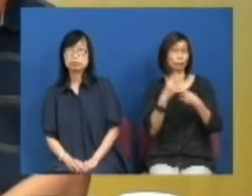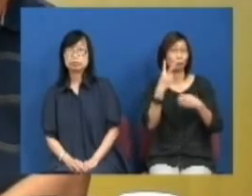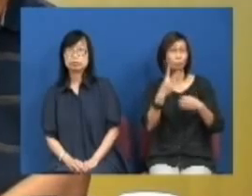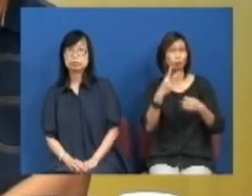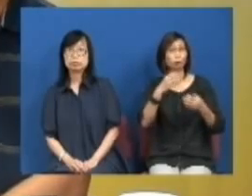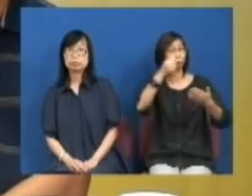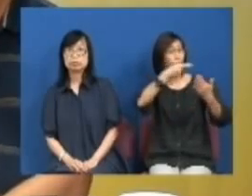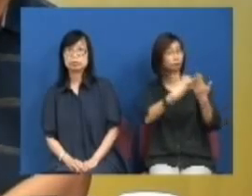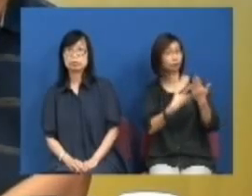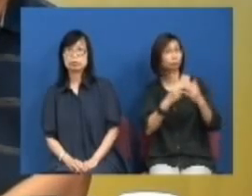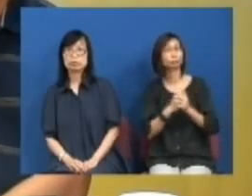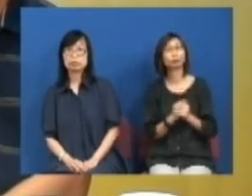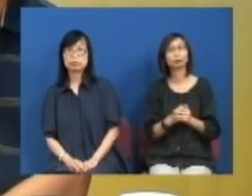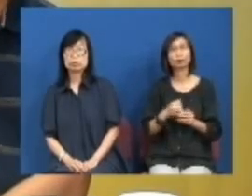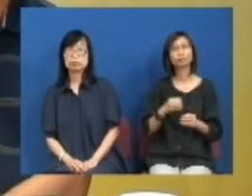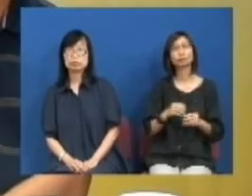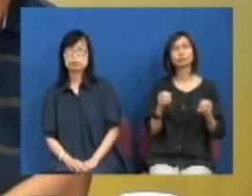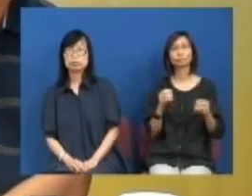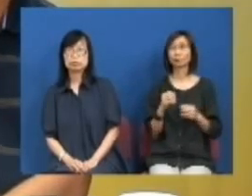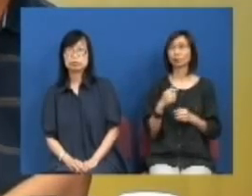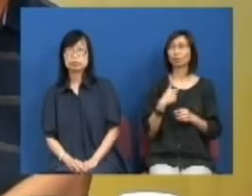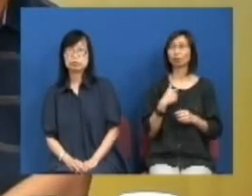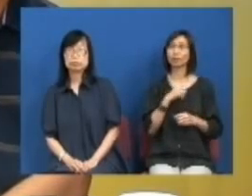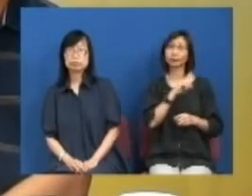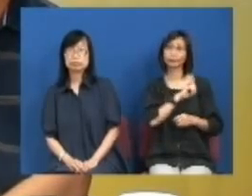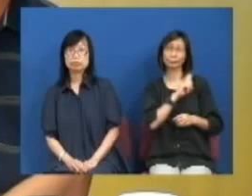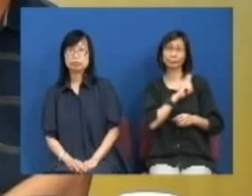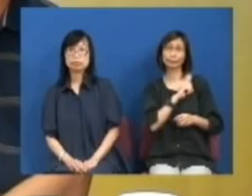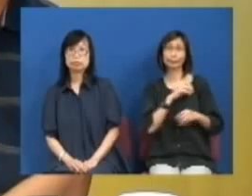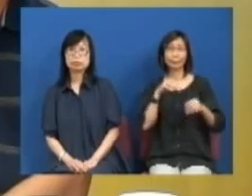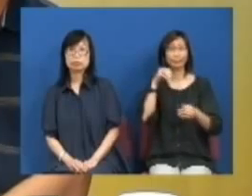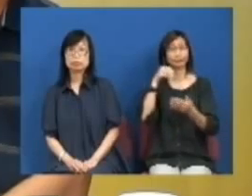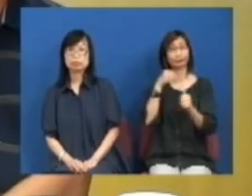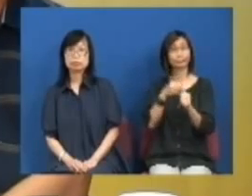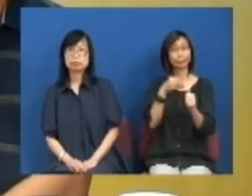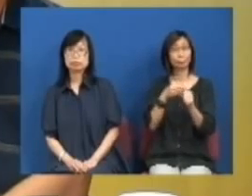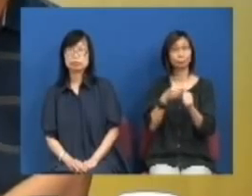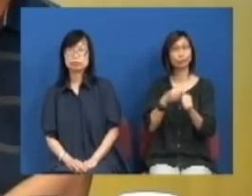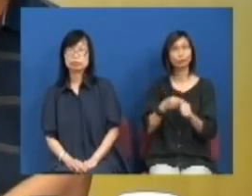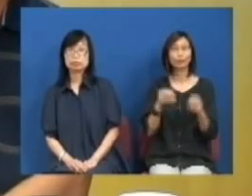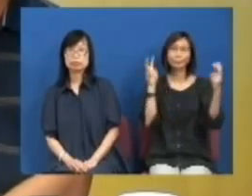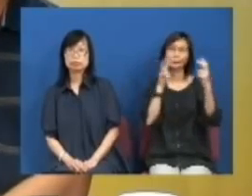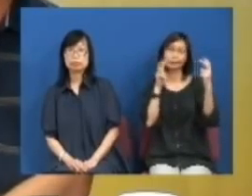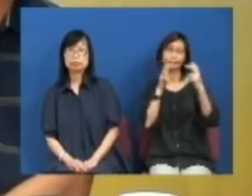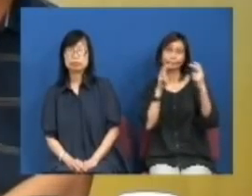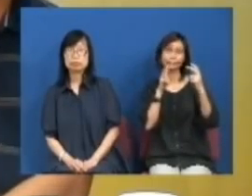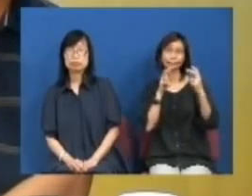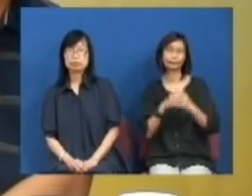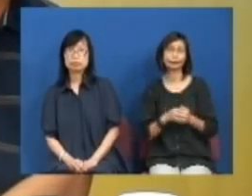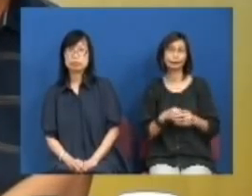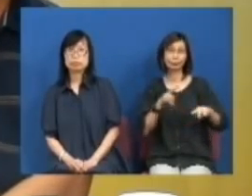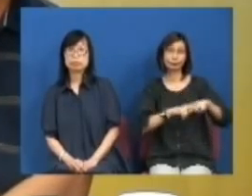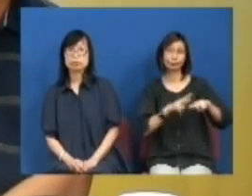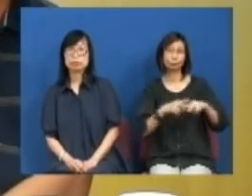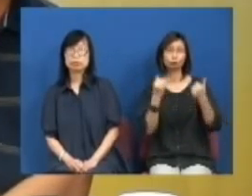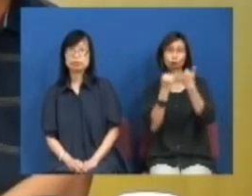話，喺我自己任教院校裏邊認識的一些內地學生咧，其實很多都對六四事件咧